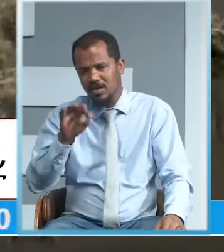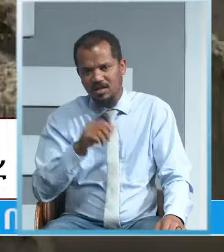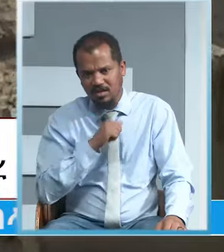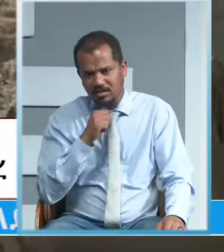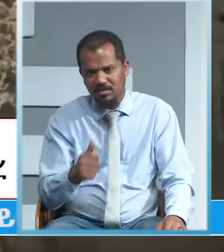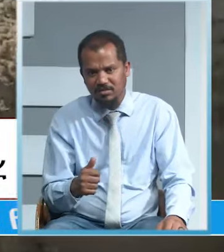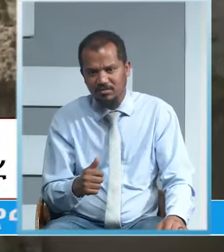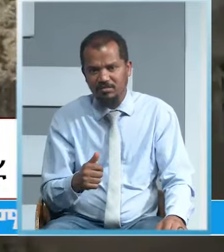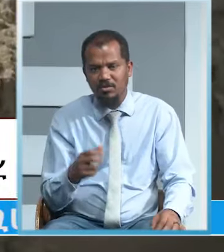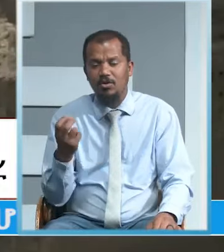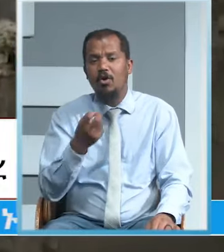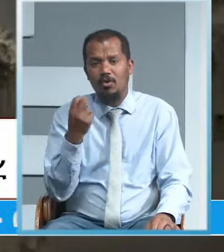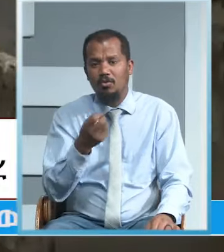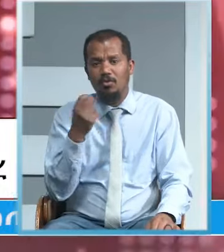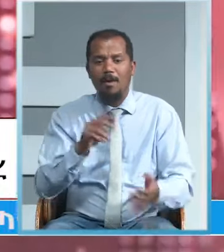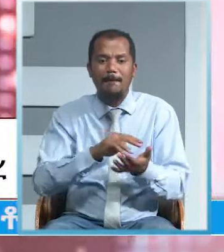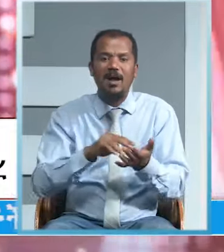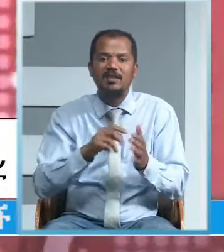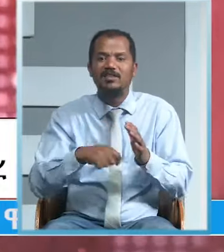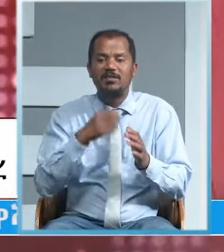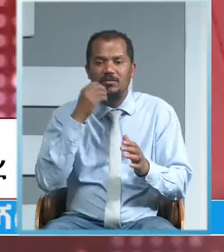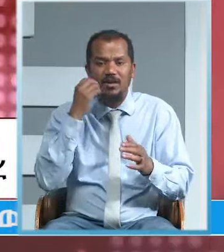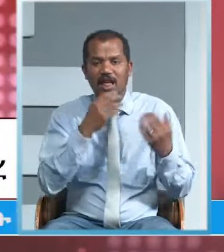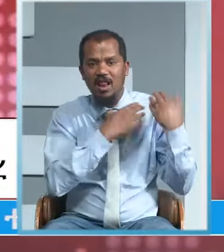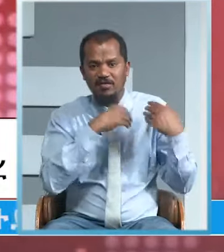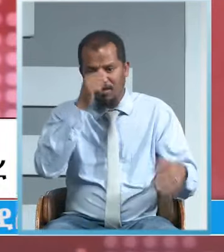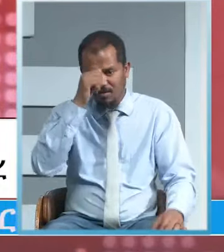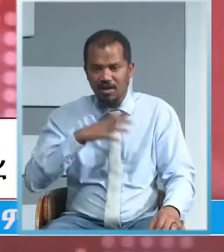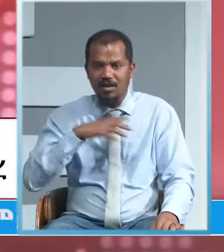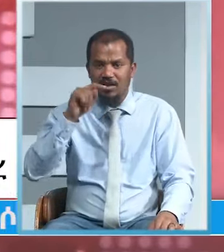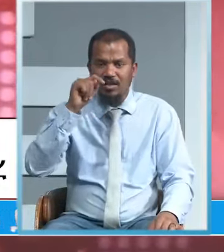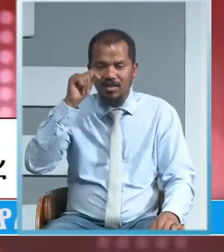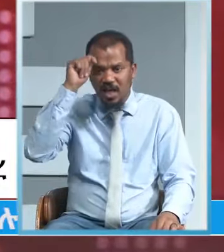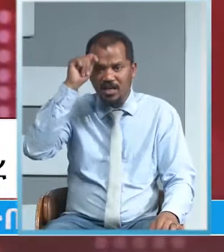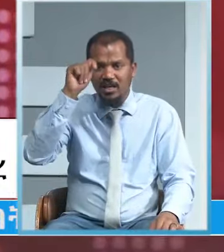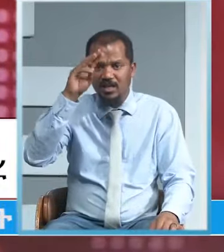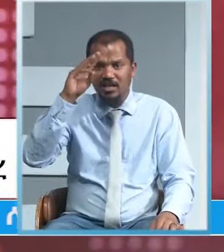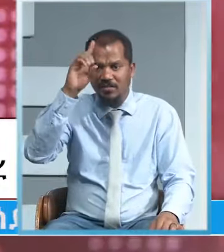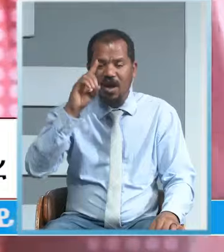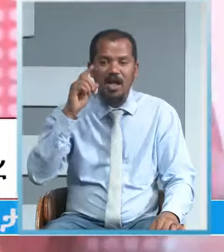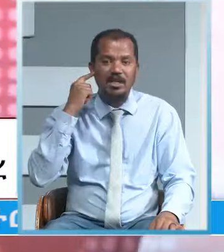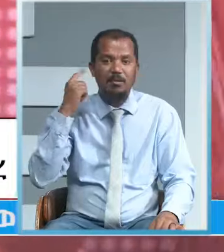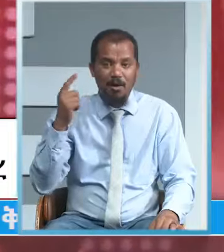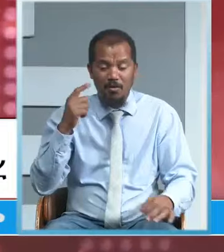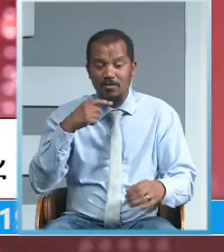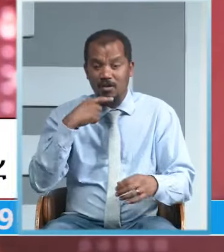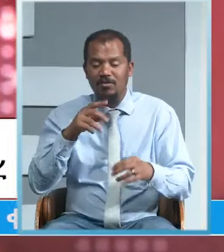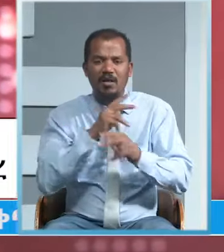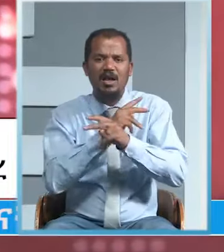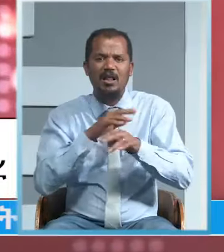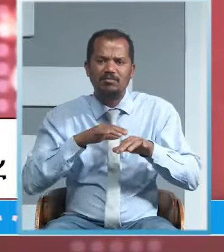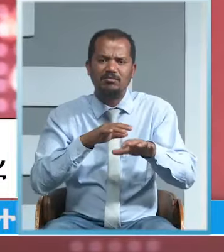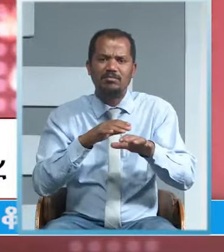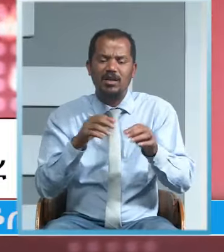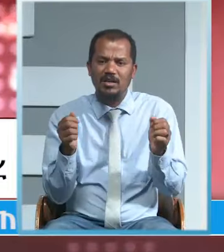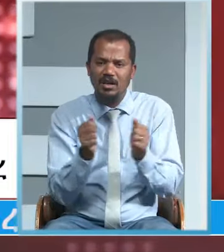አልተገኘም። የወረዳው የማዕድን ጽሕፈት ቤት ኃላፊ አቶ ተስፋ ሰማው እንዳሉት ከመከላከያ ሰራዊት መሐንዲሶች